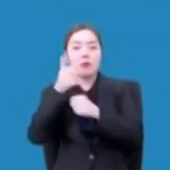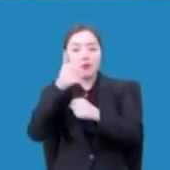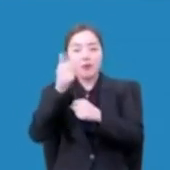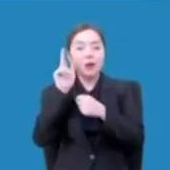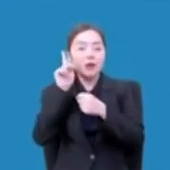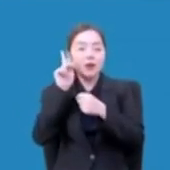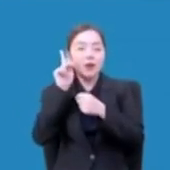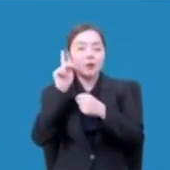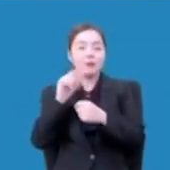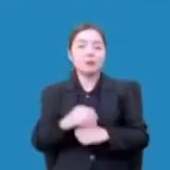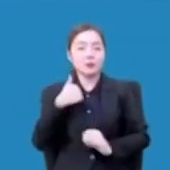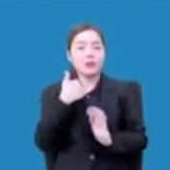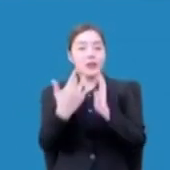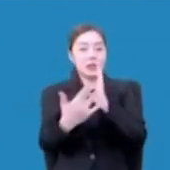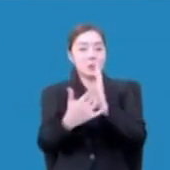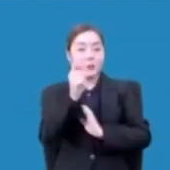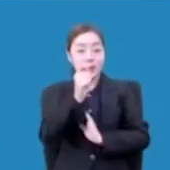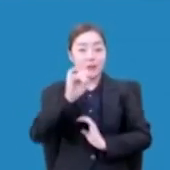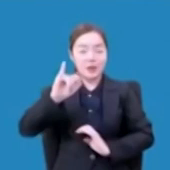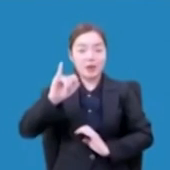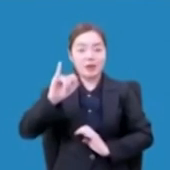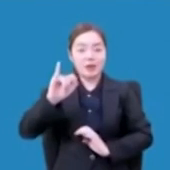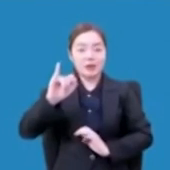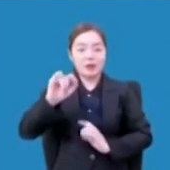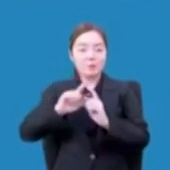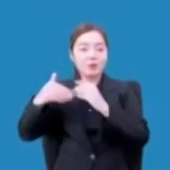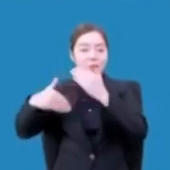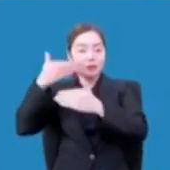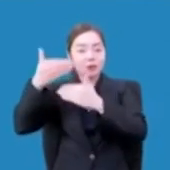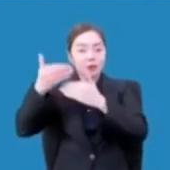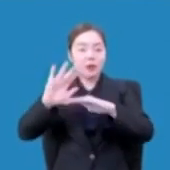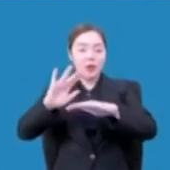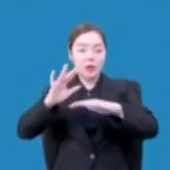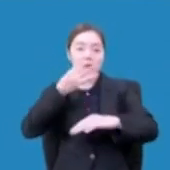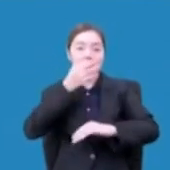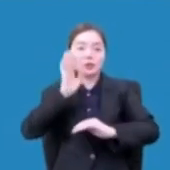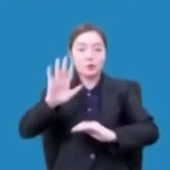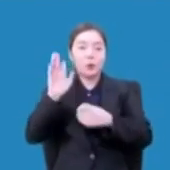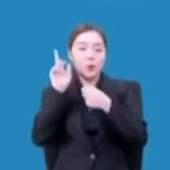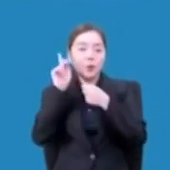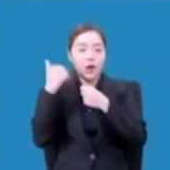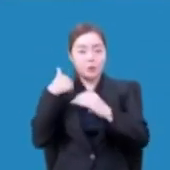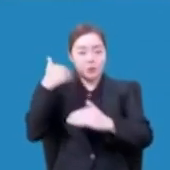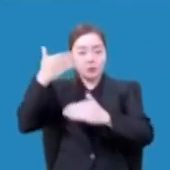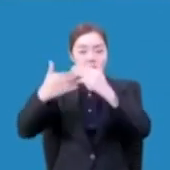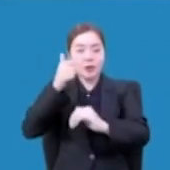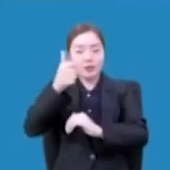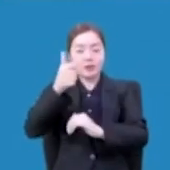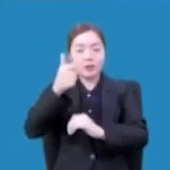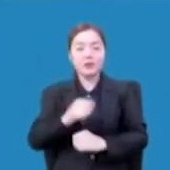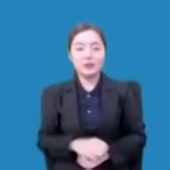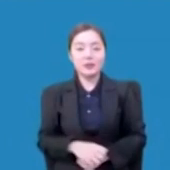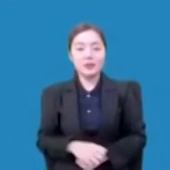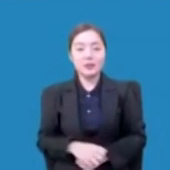ช้เทคโนโลยี AI ยกระดับการทำหน้าที่ของสื่อมวลชนอย่างเข้มข้นครับ แล้วมีความพิเศษอะไรมากไปกว่